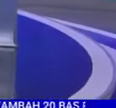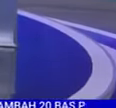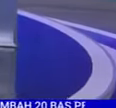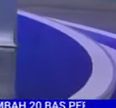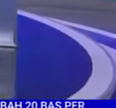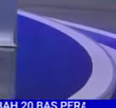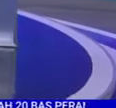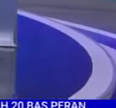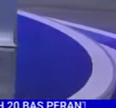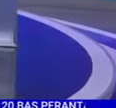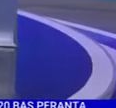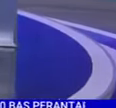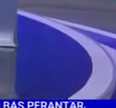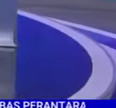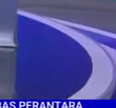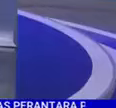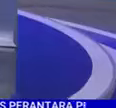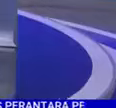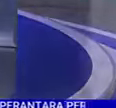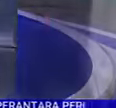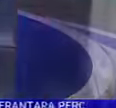ikuti paparan utama malam ini.